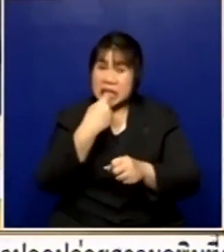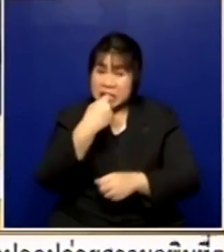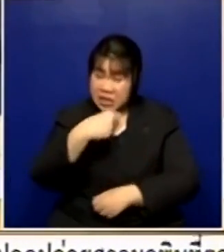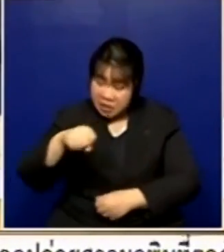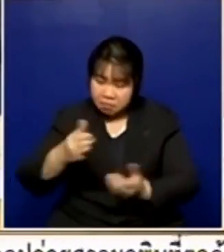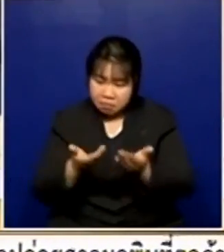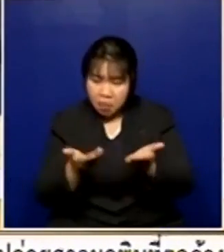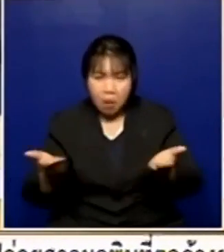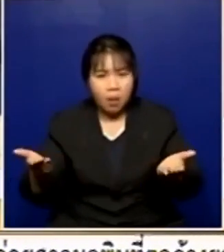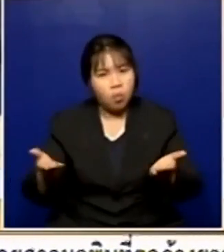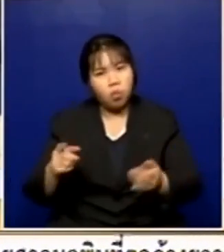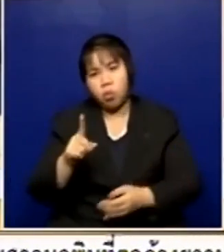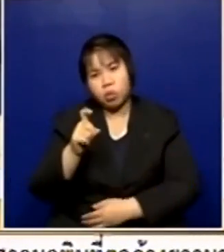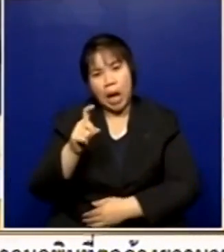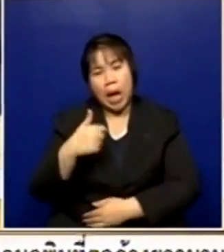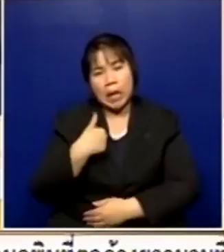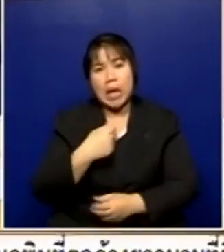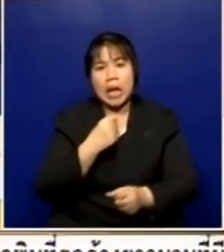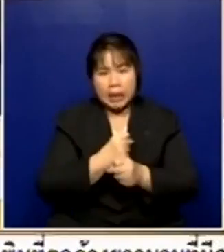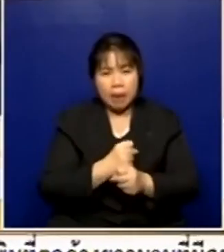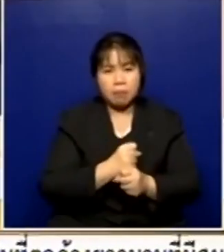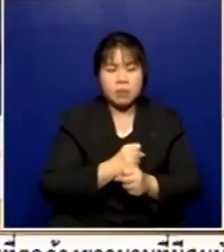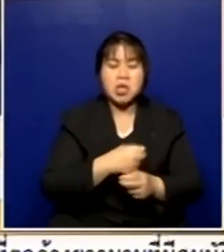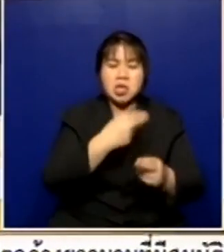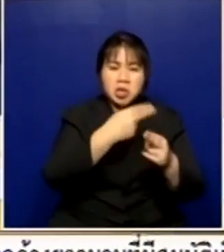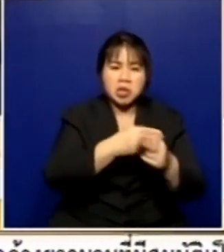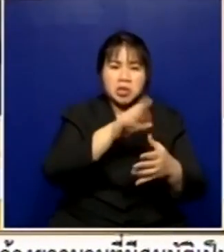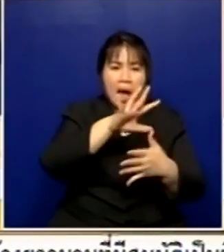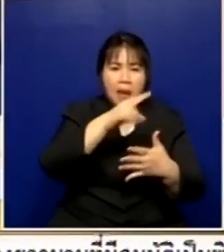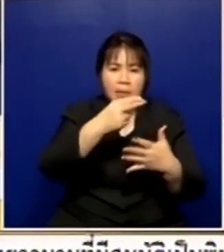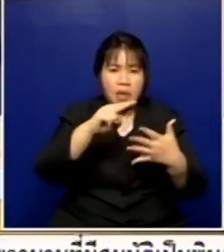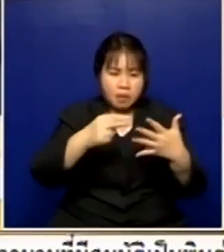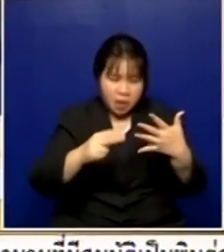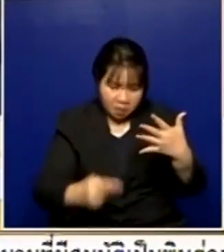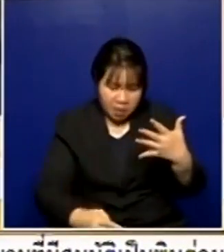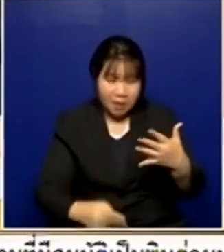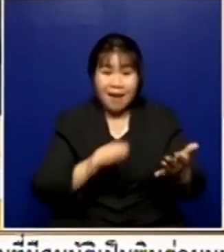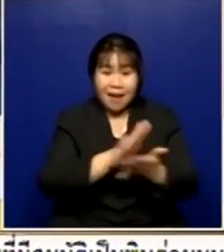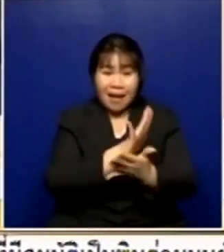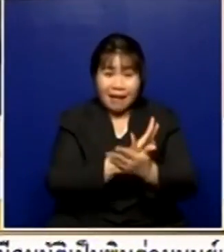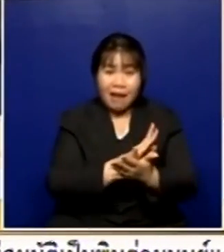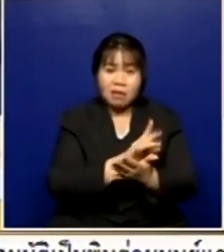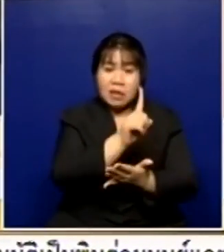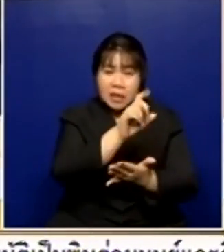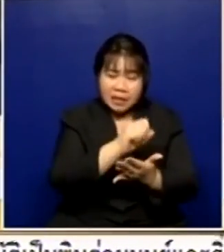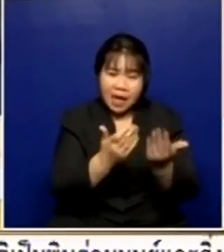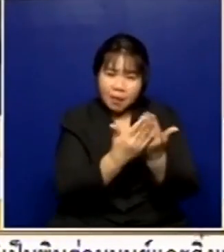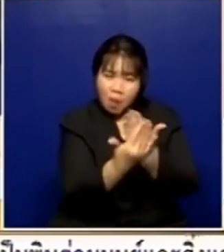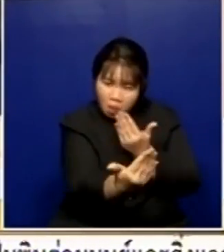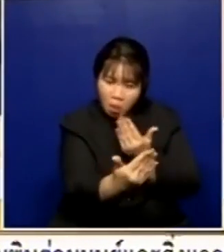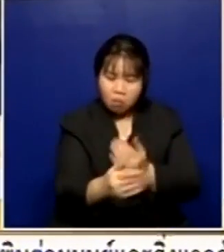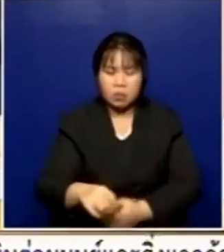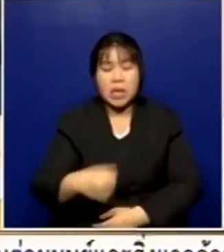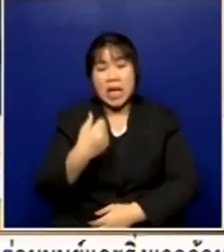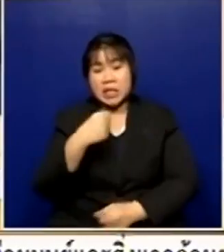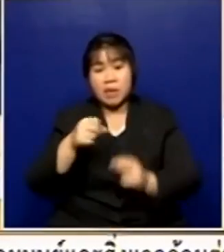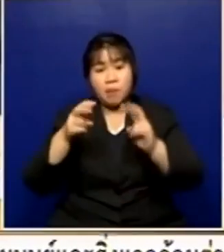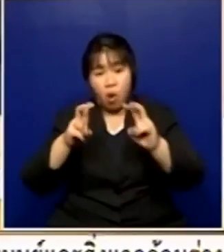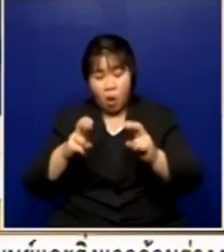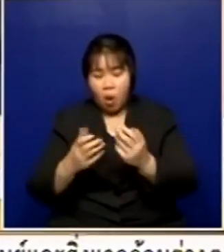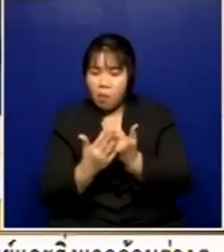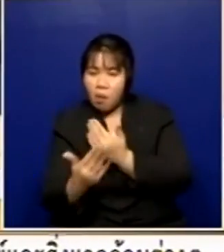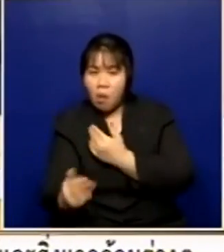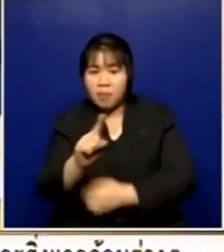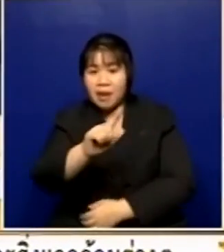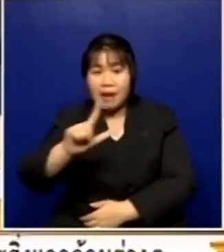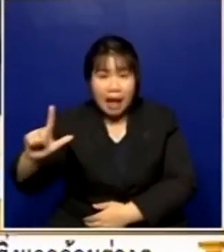ฉบับถ้าเป็นอย่างนั้นเราต้องทำฉบับละห้าหมื่นชื่อหนึ่งฉบับใช้5แสนใบ 10ประเด็นก็ใช้กระดาษล้านใบผมคิดว่ามันเป็นการสิ้นเปลือง